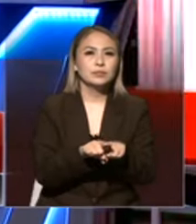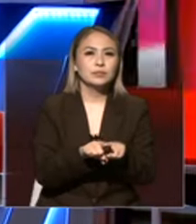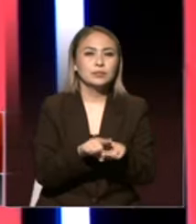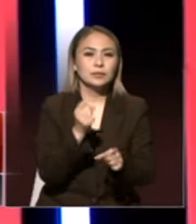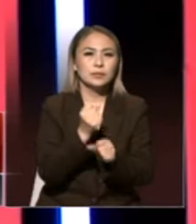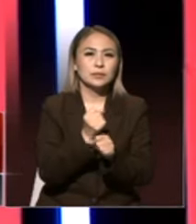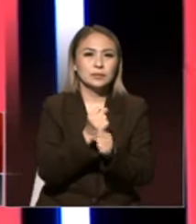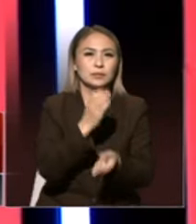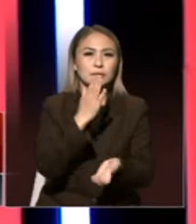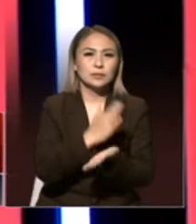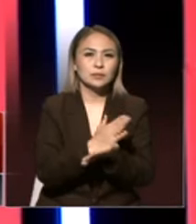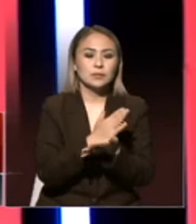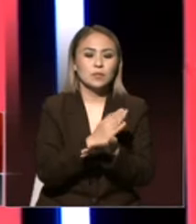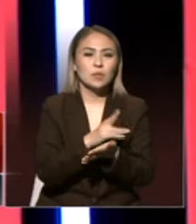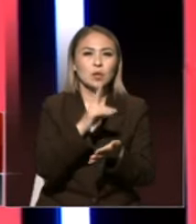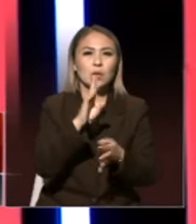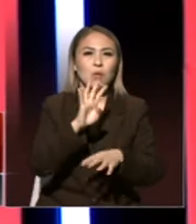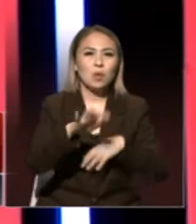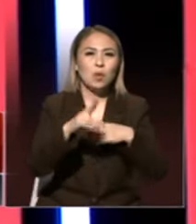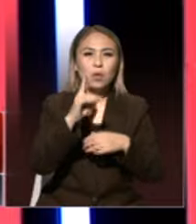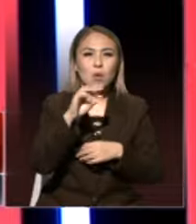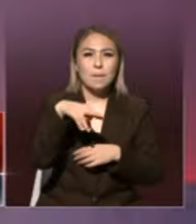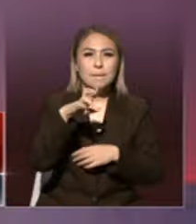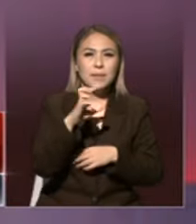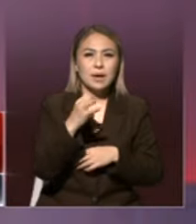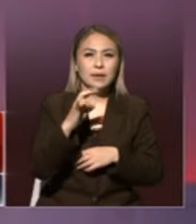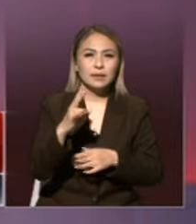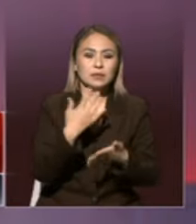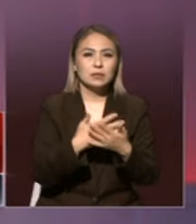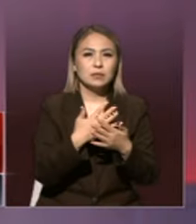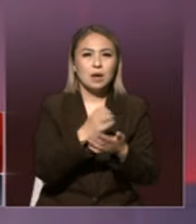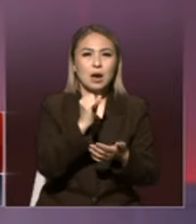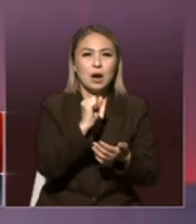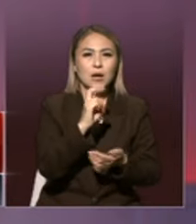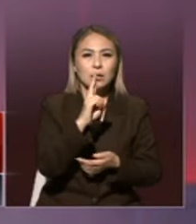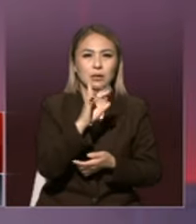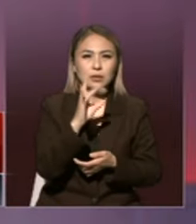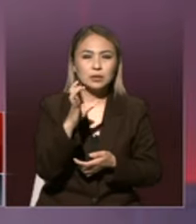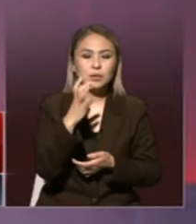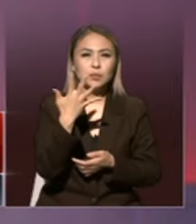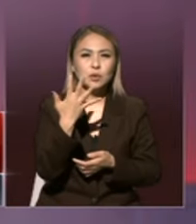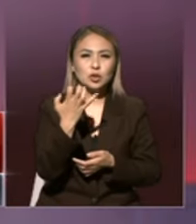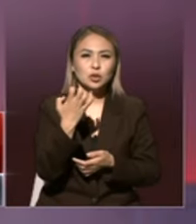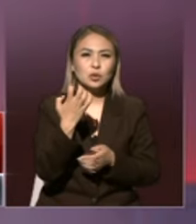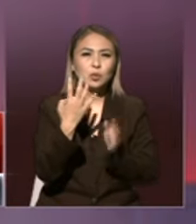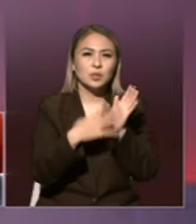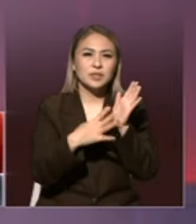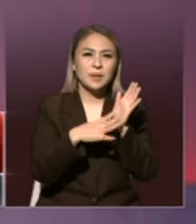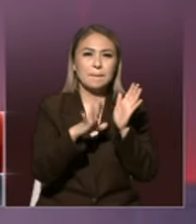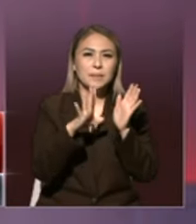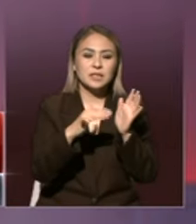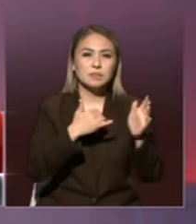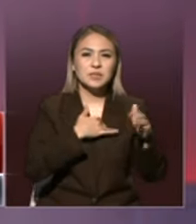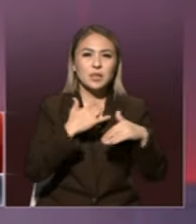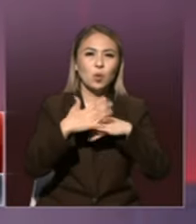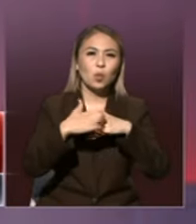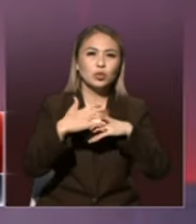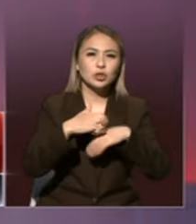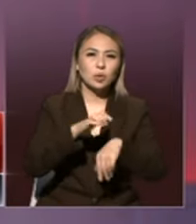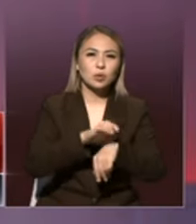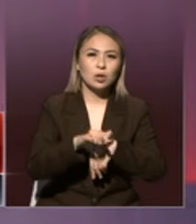құралдар бар. Комбайнға келсек, Акрос 595 деген комбайн бар, бізде Көкшетау қаласында